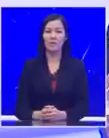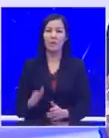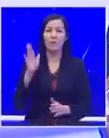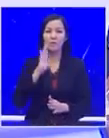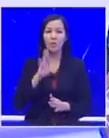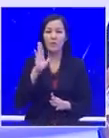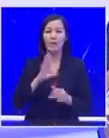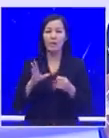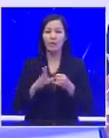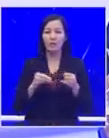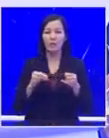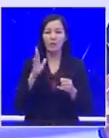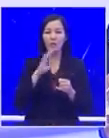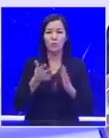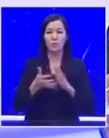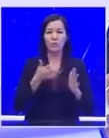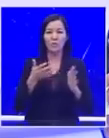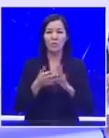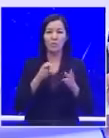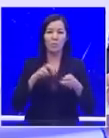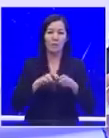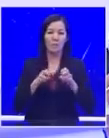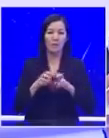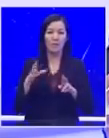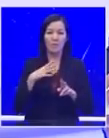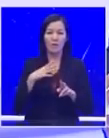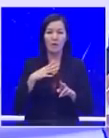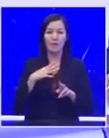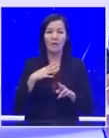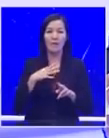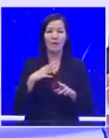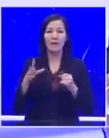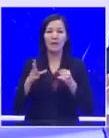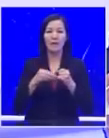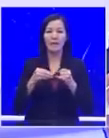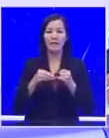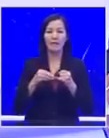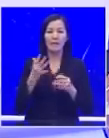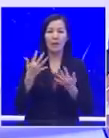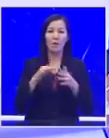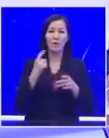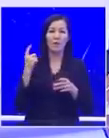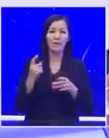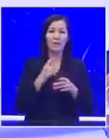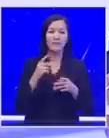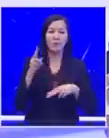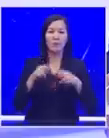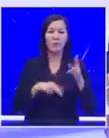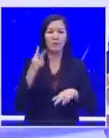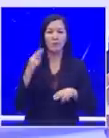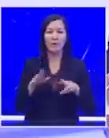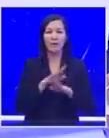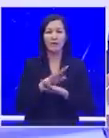Суармалы алқапқа су жетпеуі шаруаларға қол байлау болып тұр. Қарадала төсінемген диқандар бұл мәселені құрылысы аяқталмай